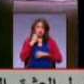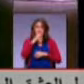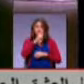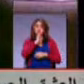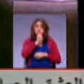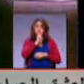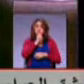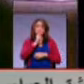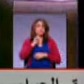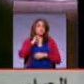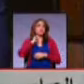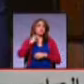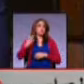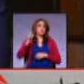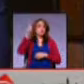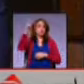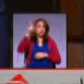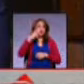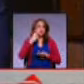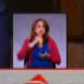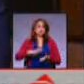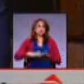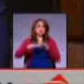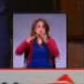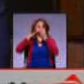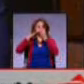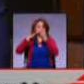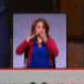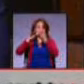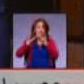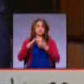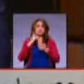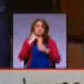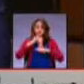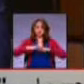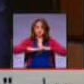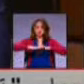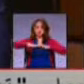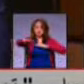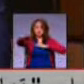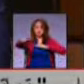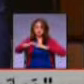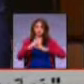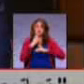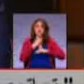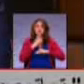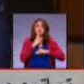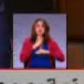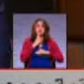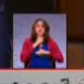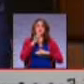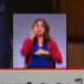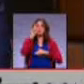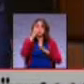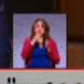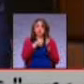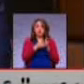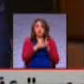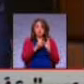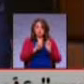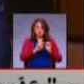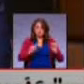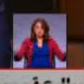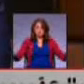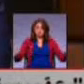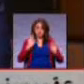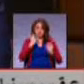مع محافظة القليوبية قدر يرصف لهم الطريق ويعتمد تخصيص محطة صرف صحي للقرية لحل